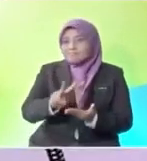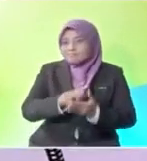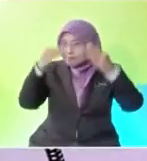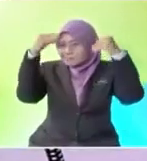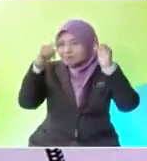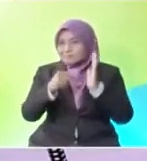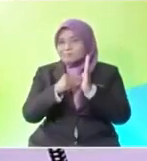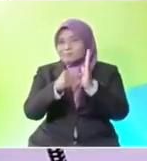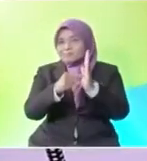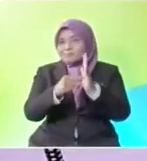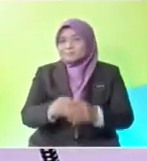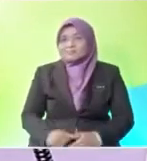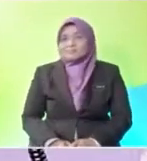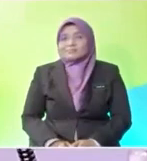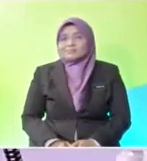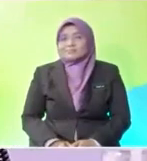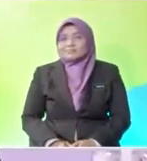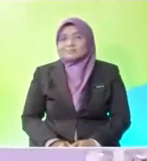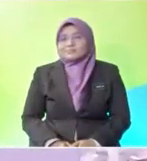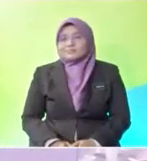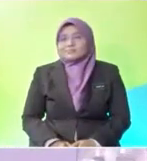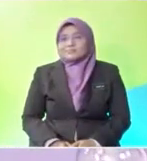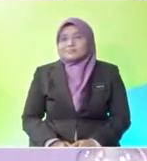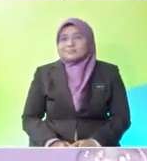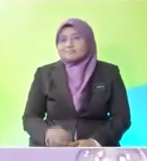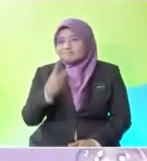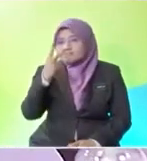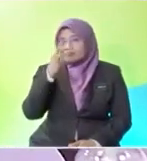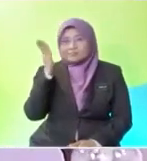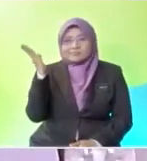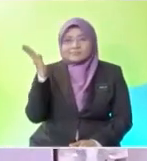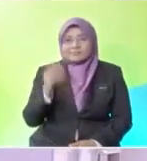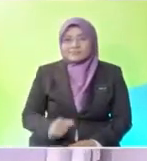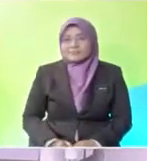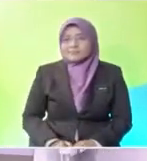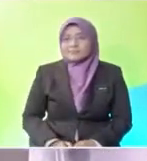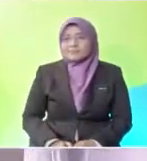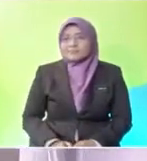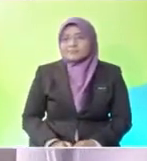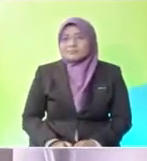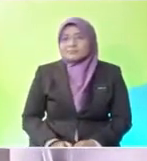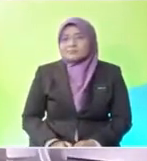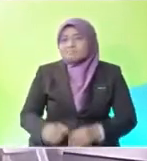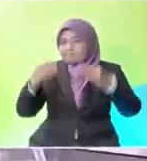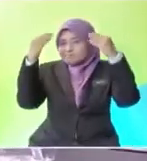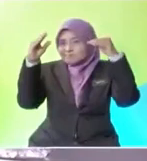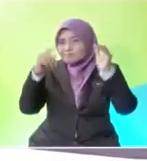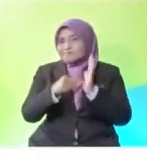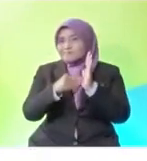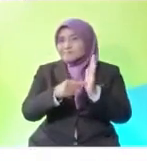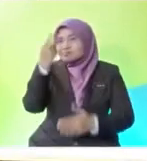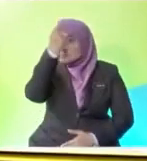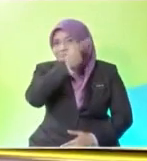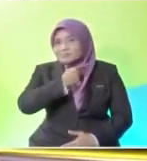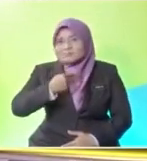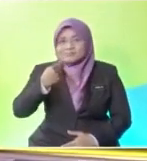hujan turun dia pun serbu pun Ditutup nih Bapak ada serbuk di sini jadi eee mungkin honey plane ini bila